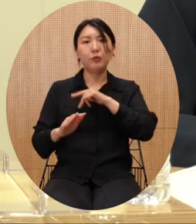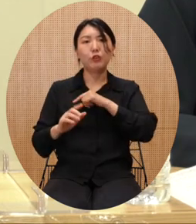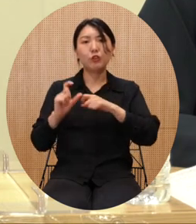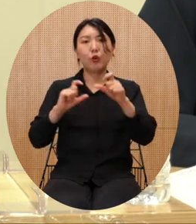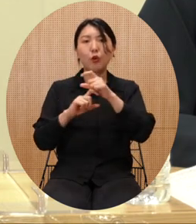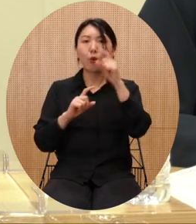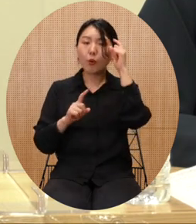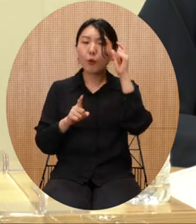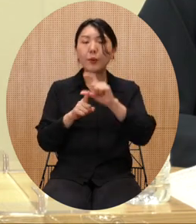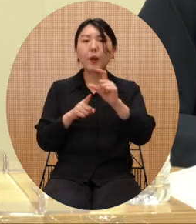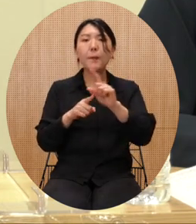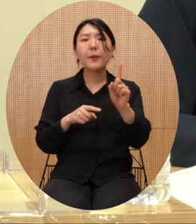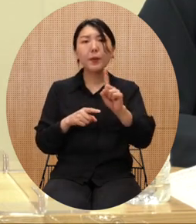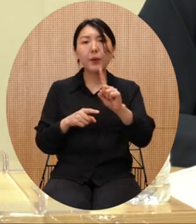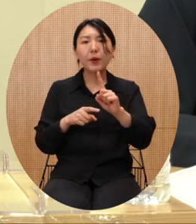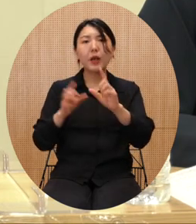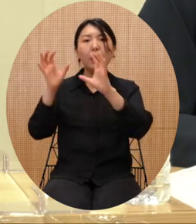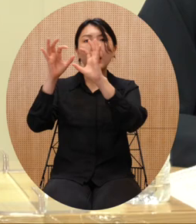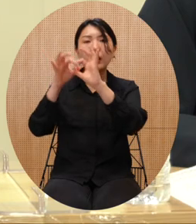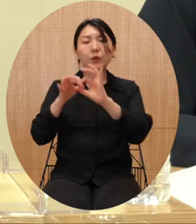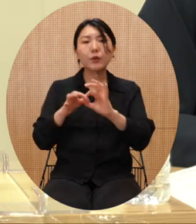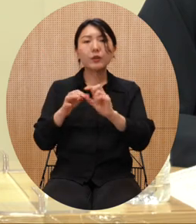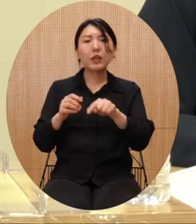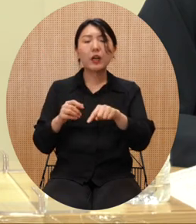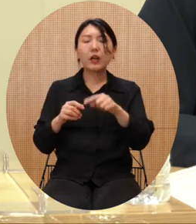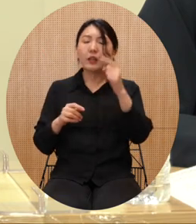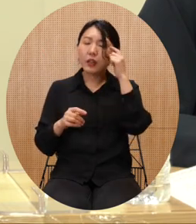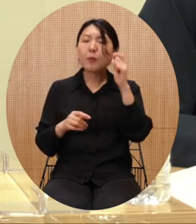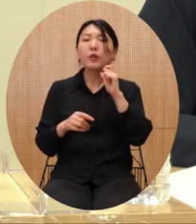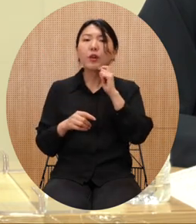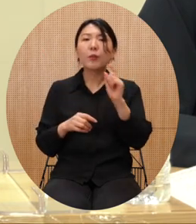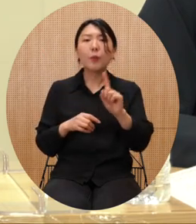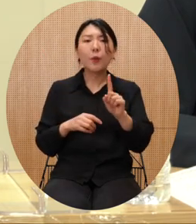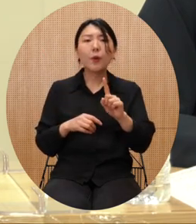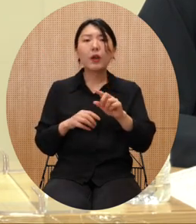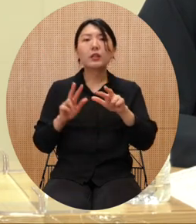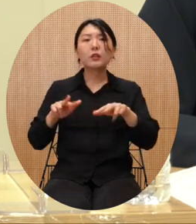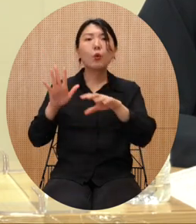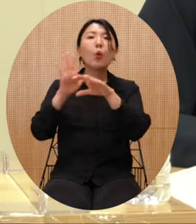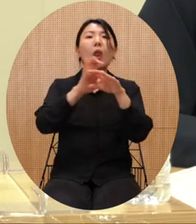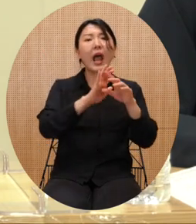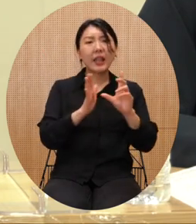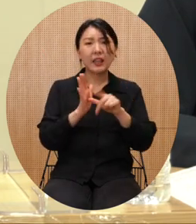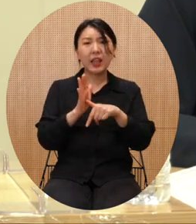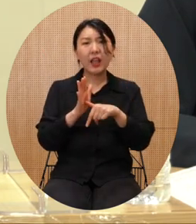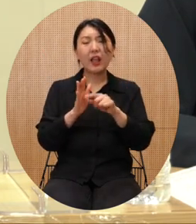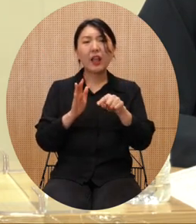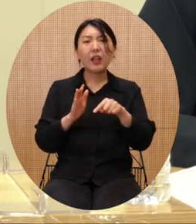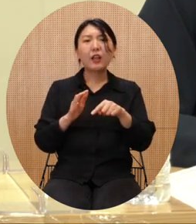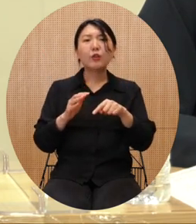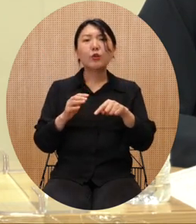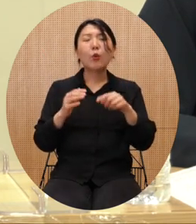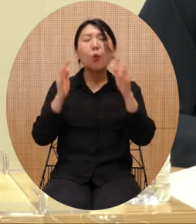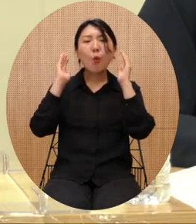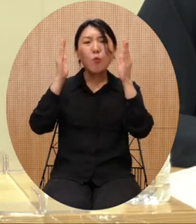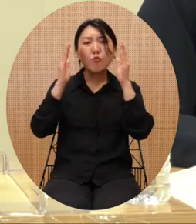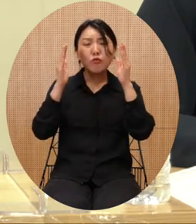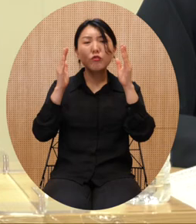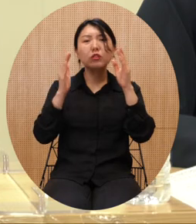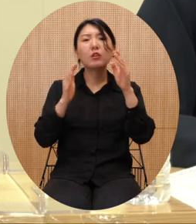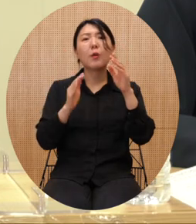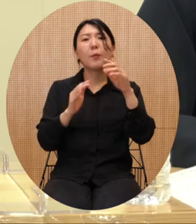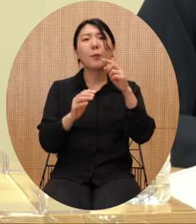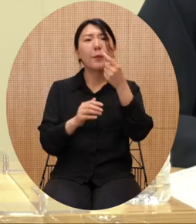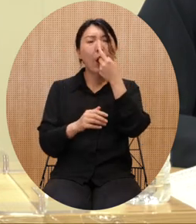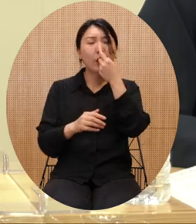시의원으로서 또 추가적으로 고민해야 될 부분이 아까부터 지속적으로 말씀 저도 이 부분을 생각을 못했지만 이제 코로나 시국에 더 열악해진 교육 환경을